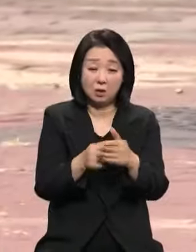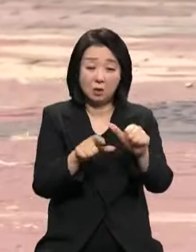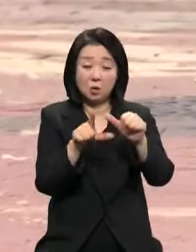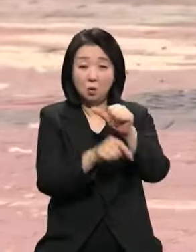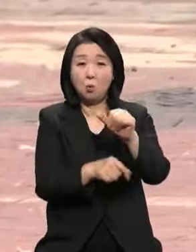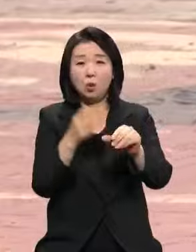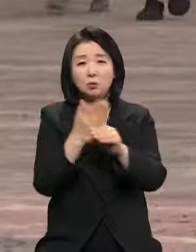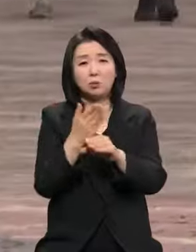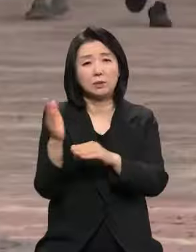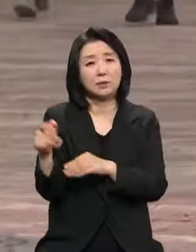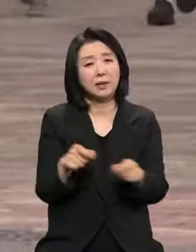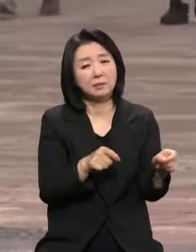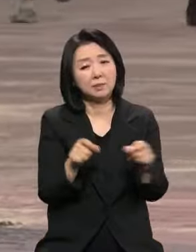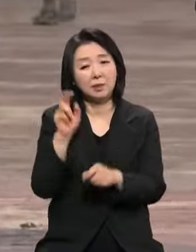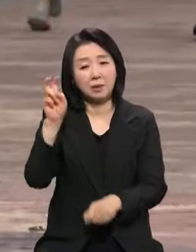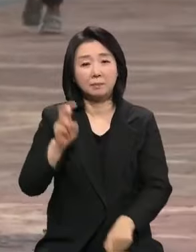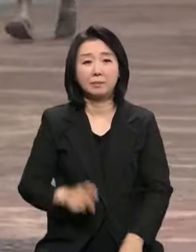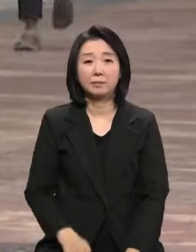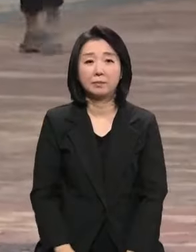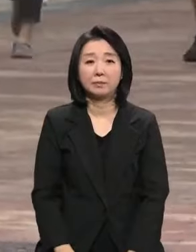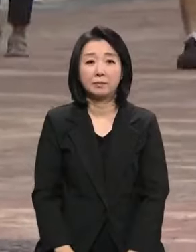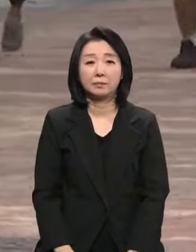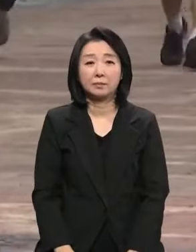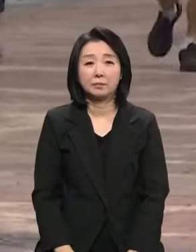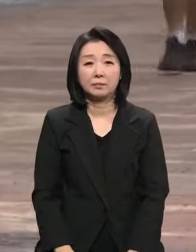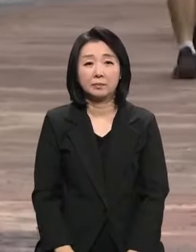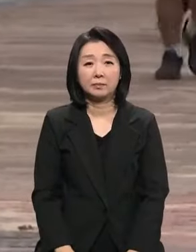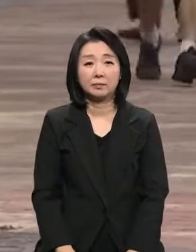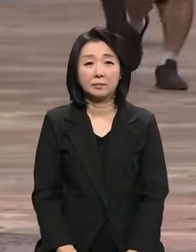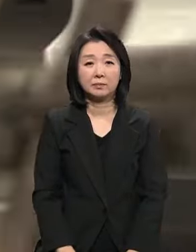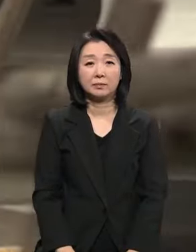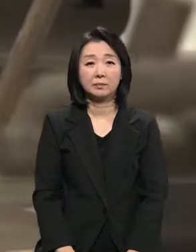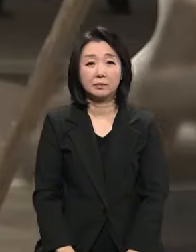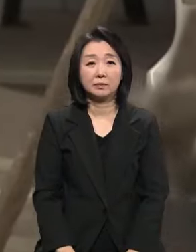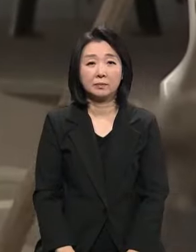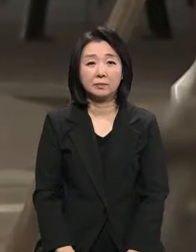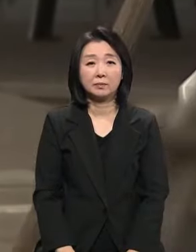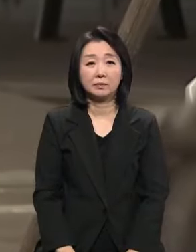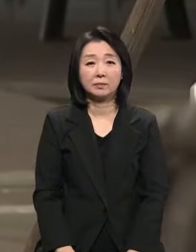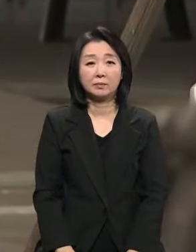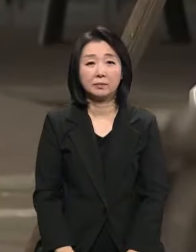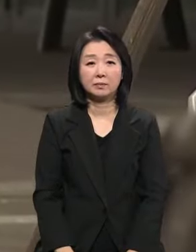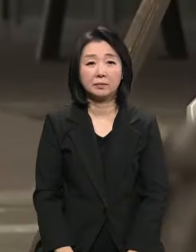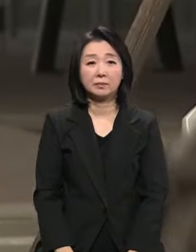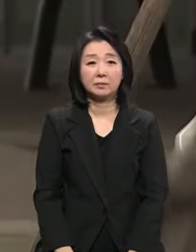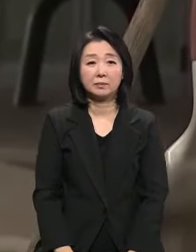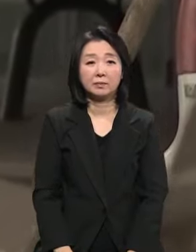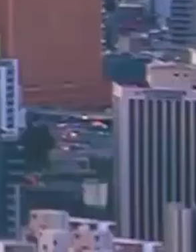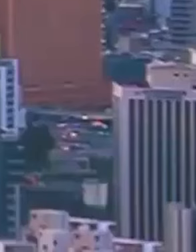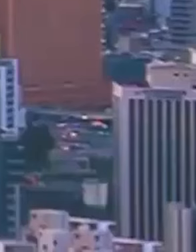미루어질 수 있다는 관측이 나옵니다 JTBC 박입니다